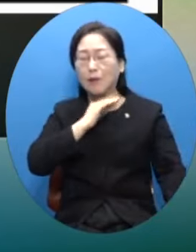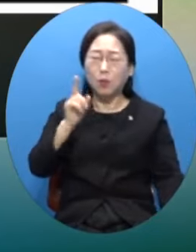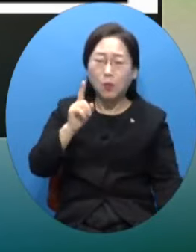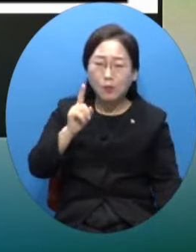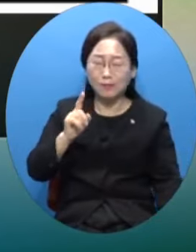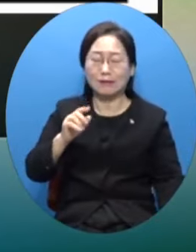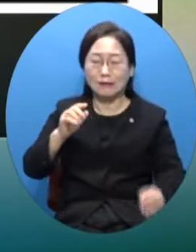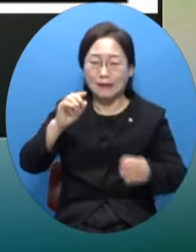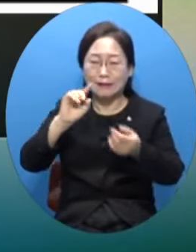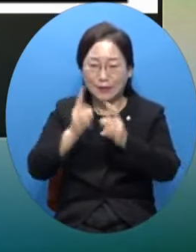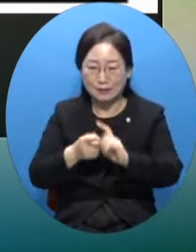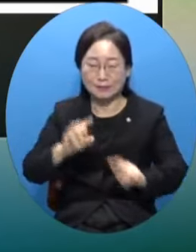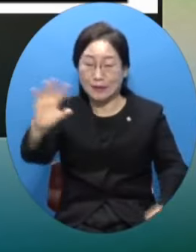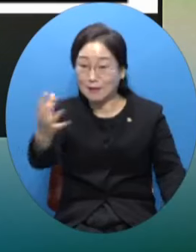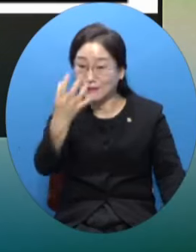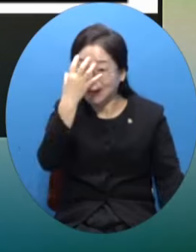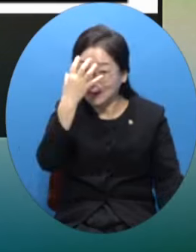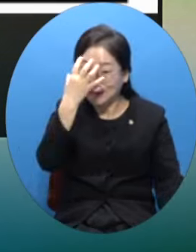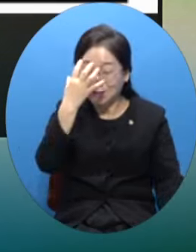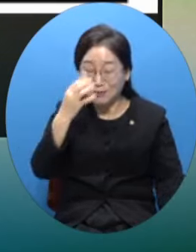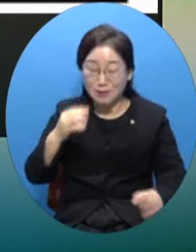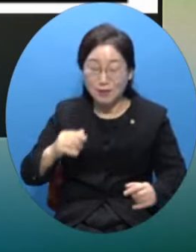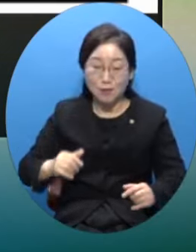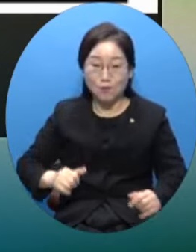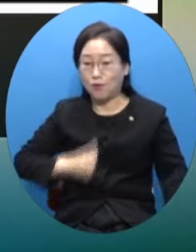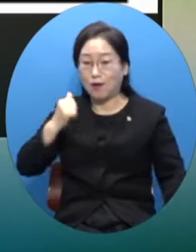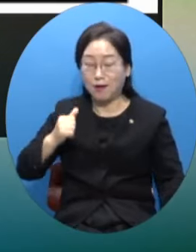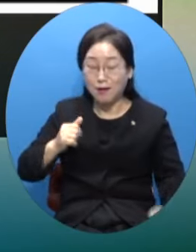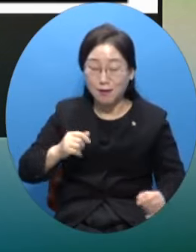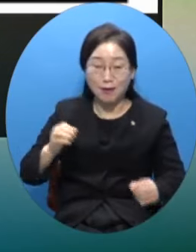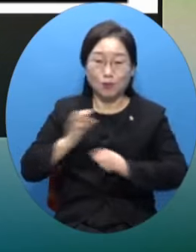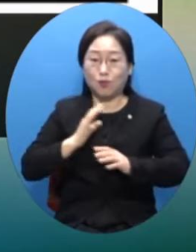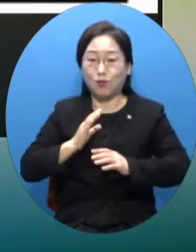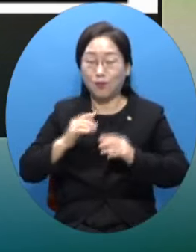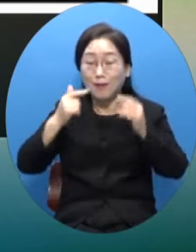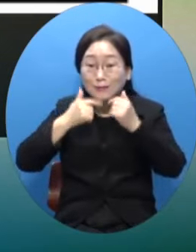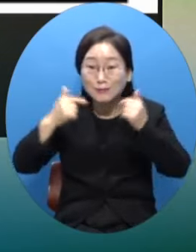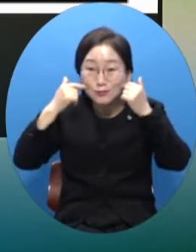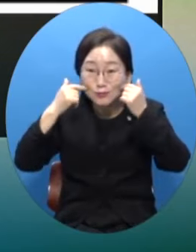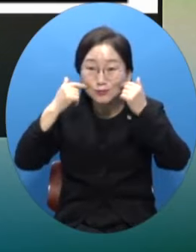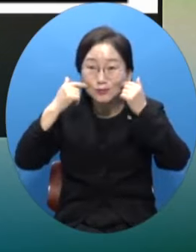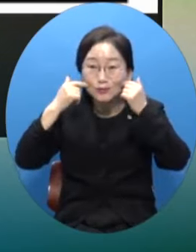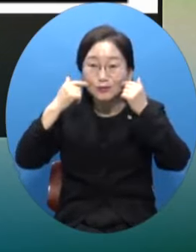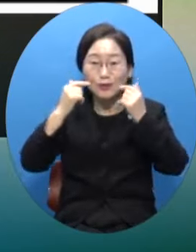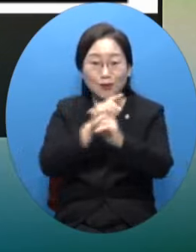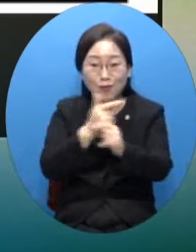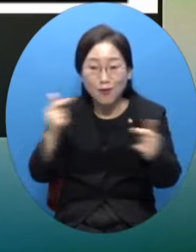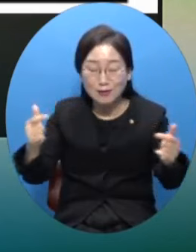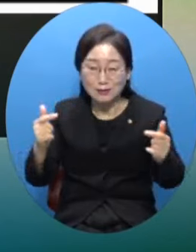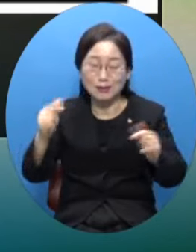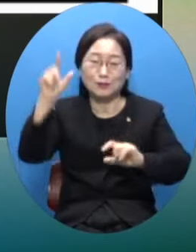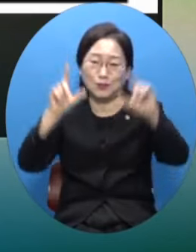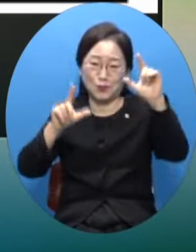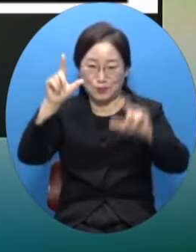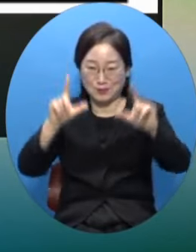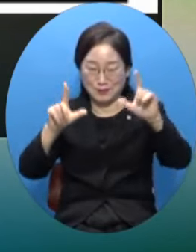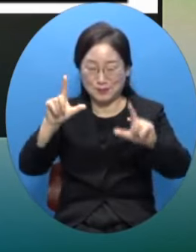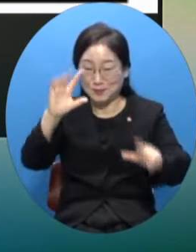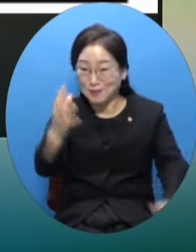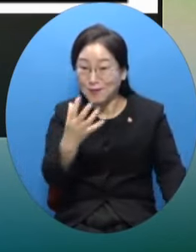써가지고 화내는 얼굴, 놀라는 얼굴, 또 웃는 얼굴, 그 가면을 쓰고 그